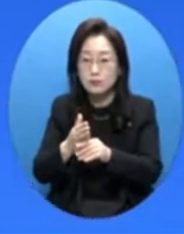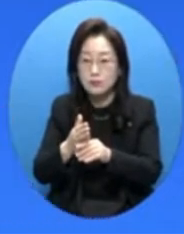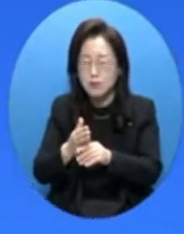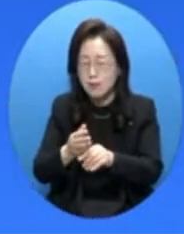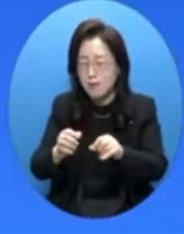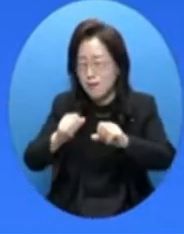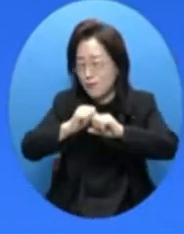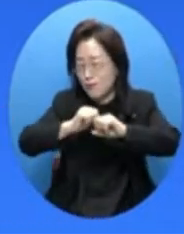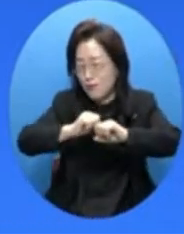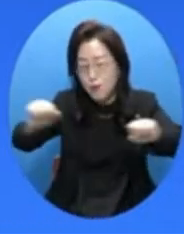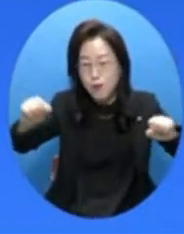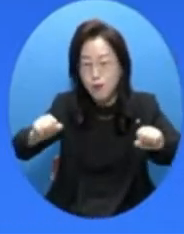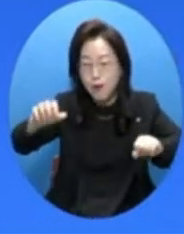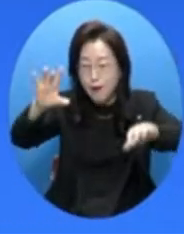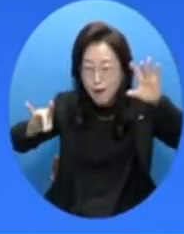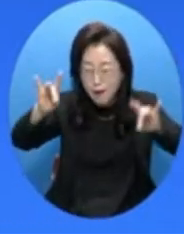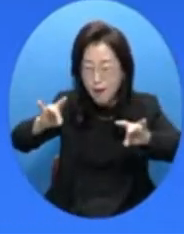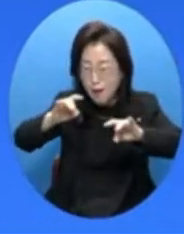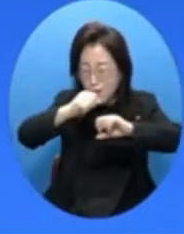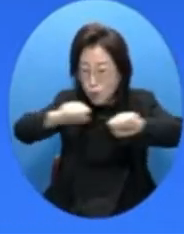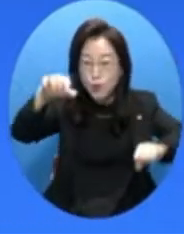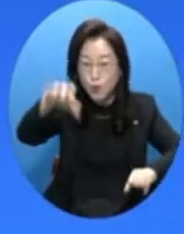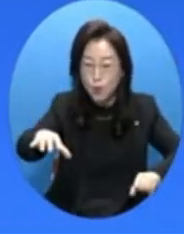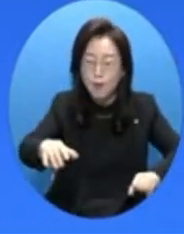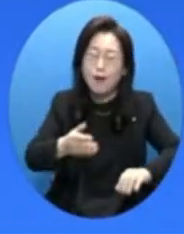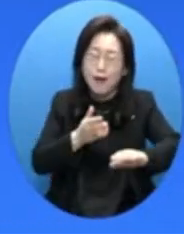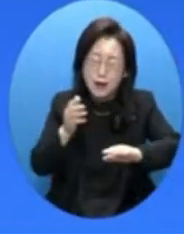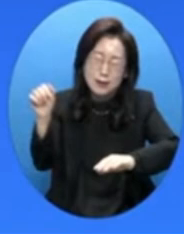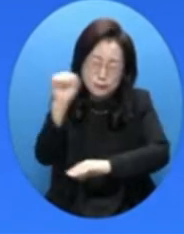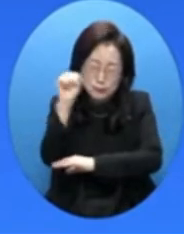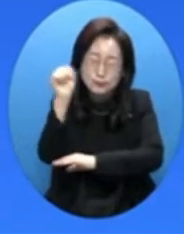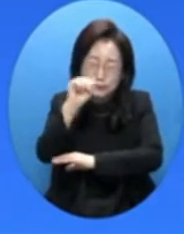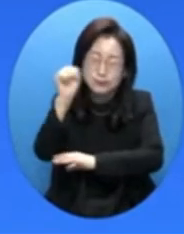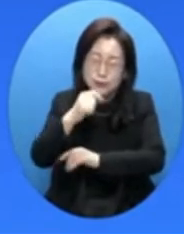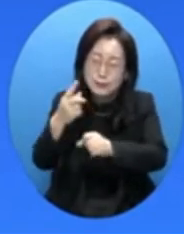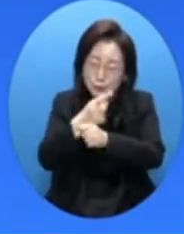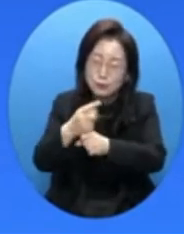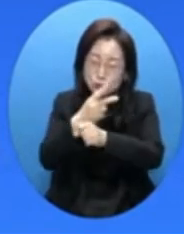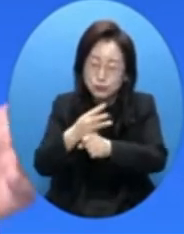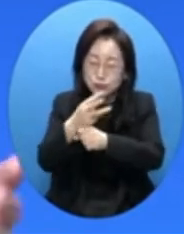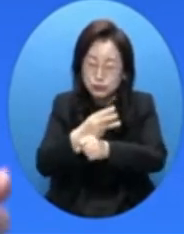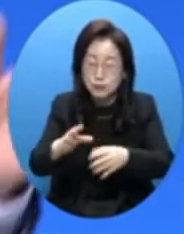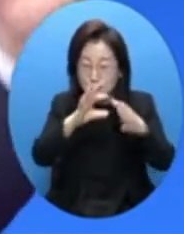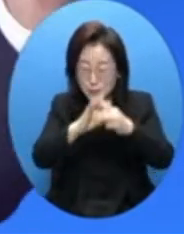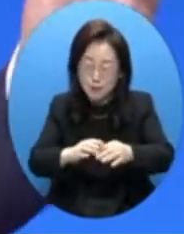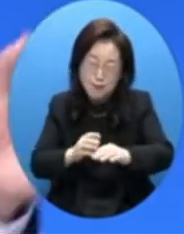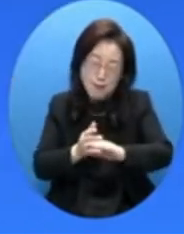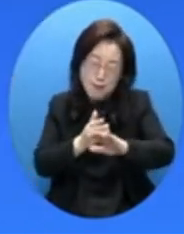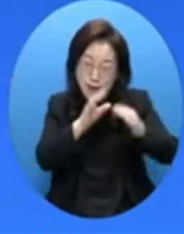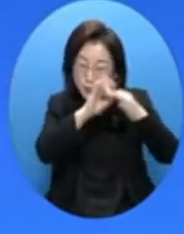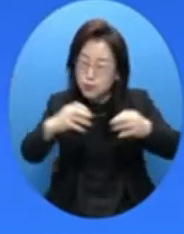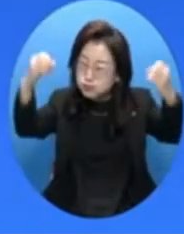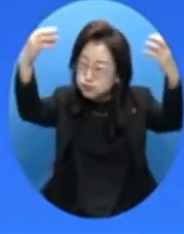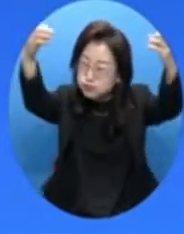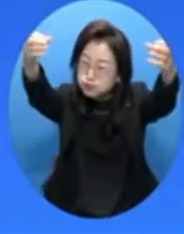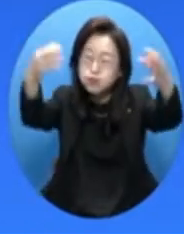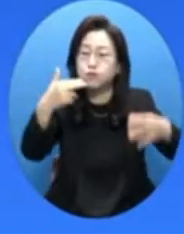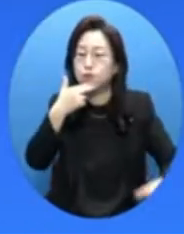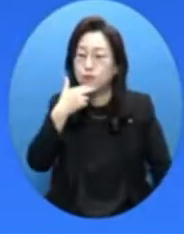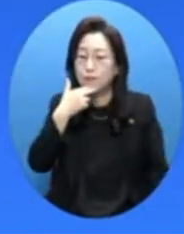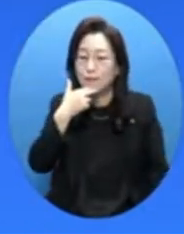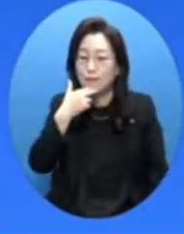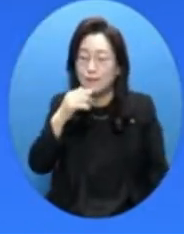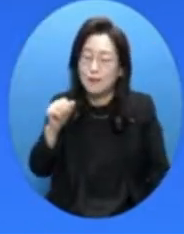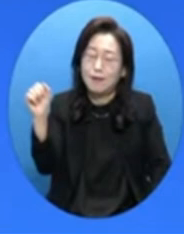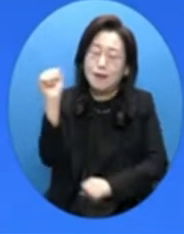광대한 사막이 돼서 가도 가도 1시간 2시간 세 시간 들어가도 끝이 보이지 않고 길이 보이지 않고 가로등도 없는데 글쎄 그